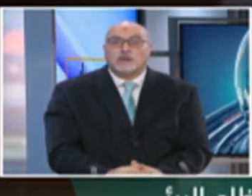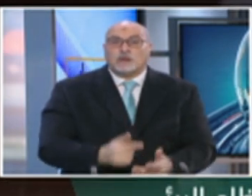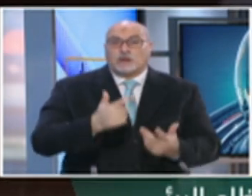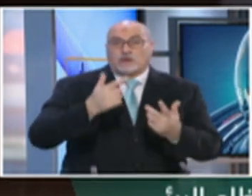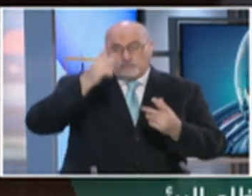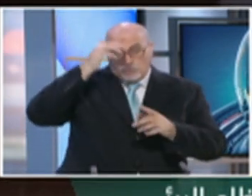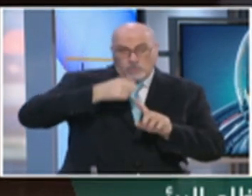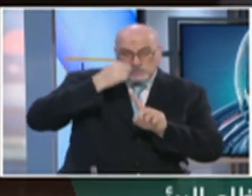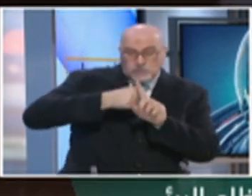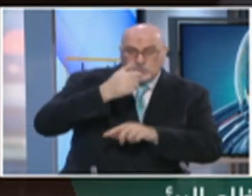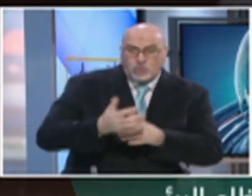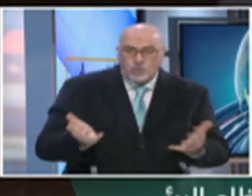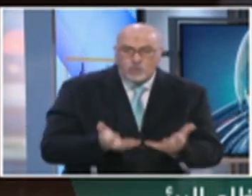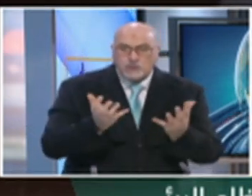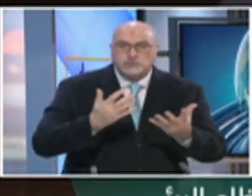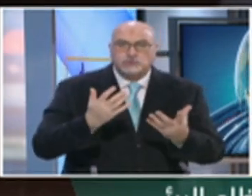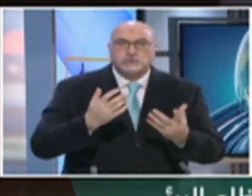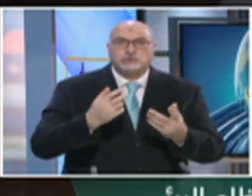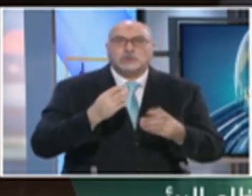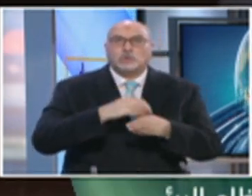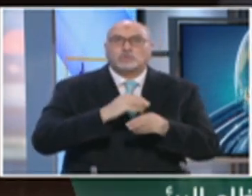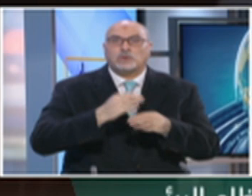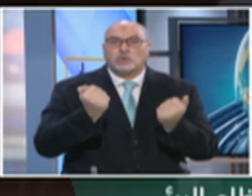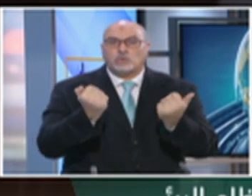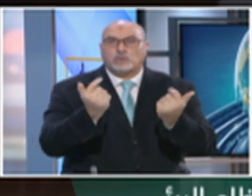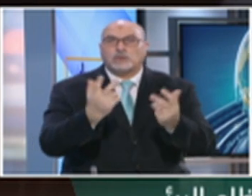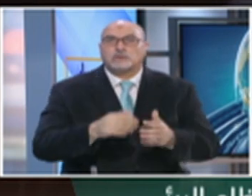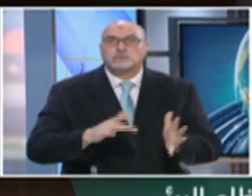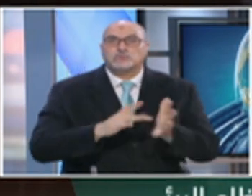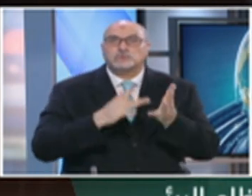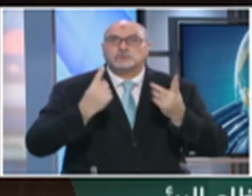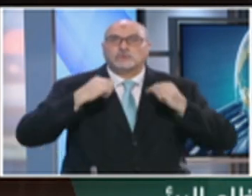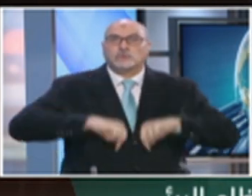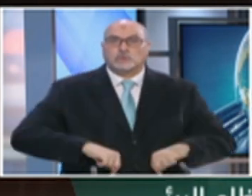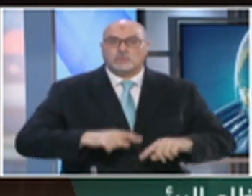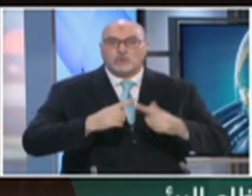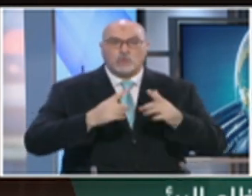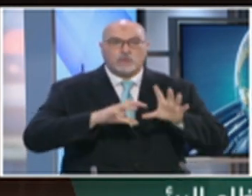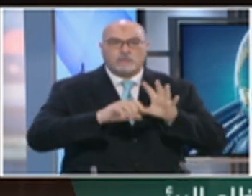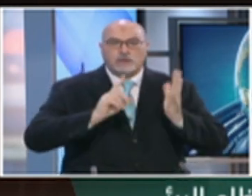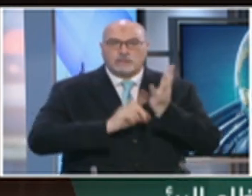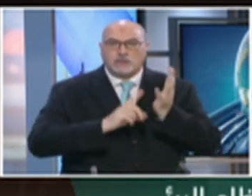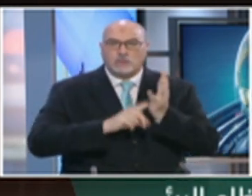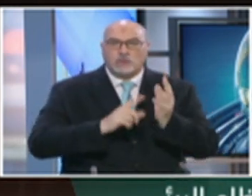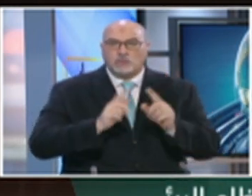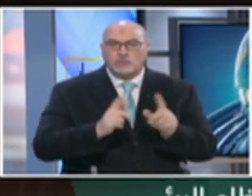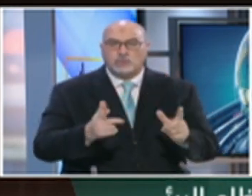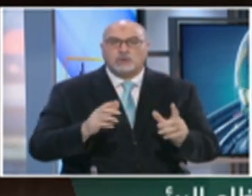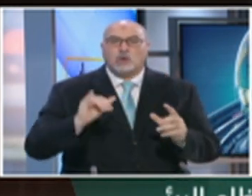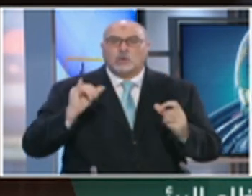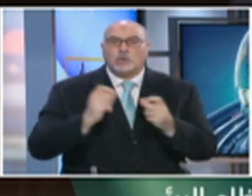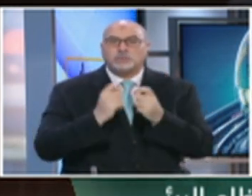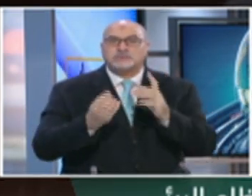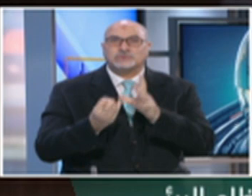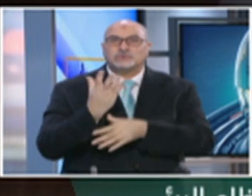تشجيع الاقتصاد الرقمي ودعم الشركات الناشئة، فقد وضعت الحكومة إطارا قانونيا خاصا بالشركات الناشئة وخاصة